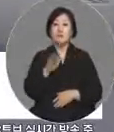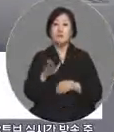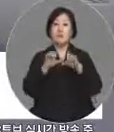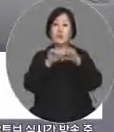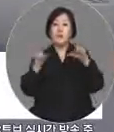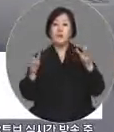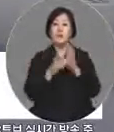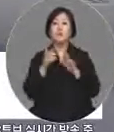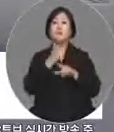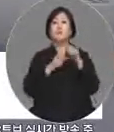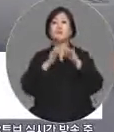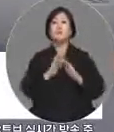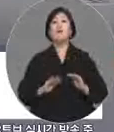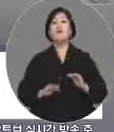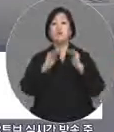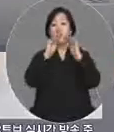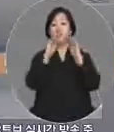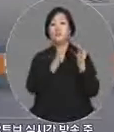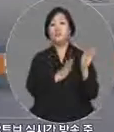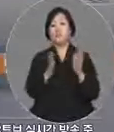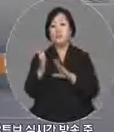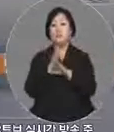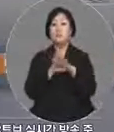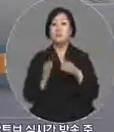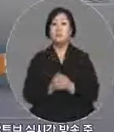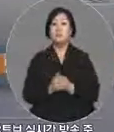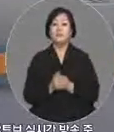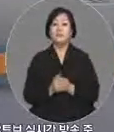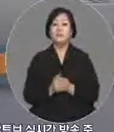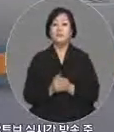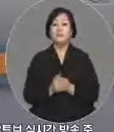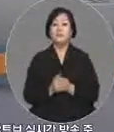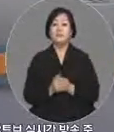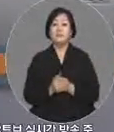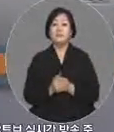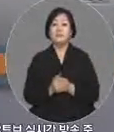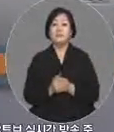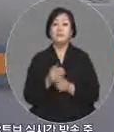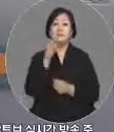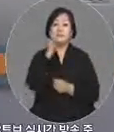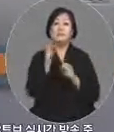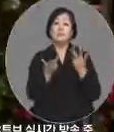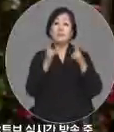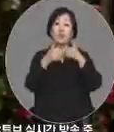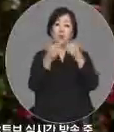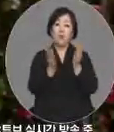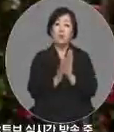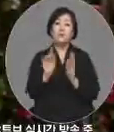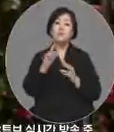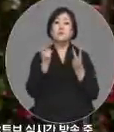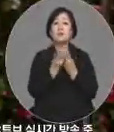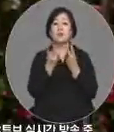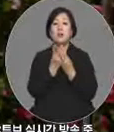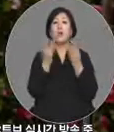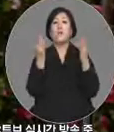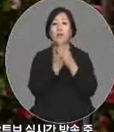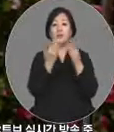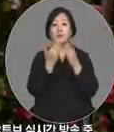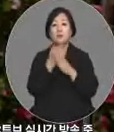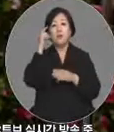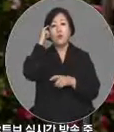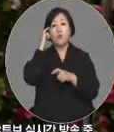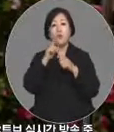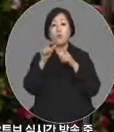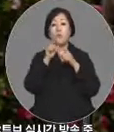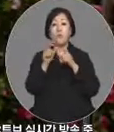또 업그레이드가 준비되어 있다고요? 예, 그 울산대공원을 어떻게 업그레이드 할 것인지 많은 고민을